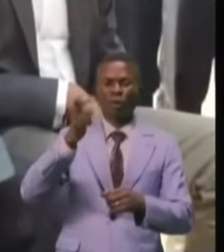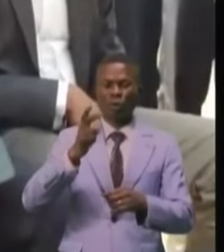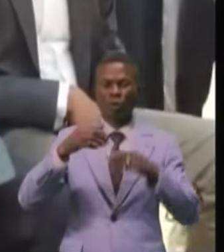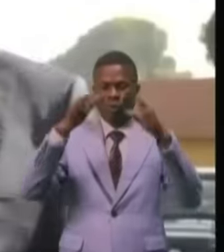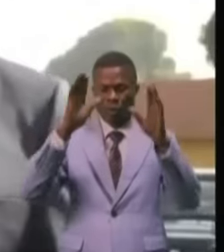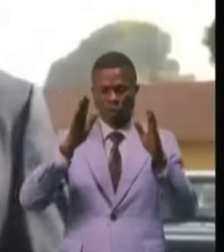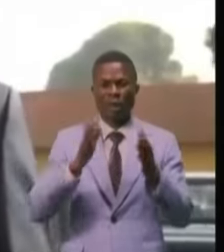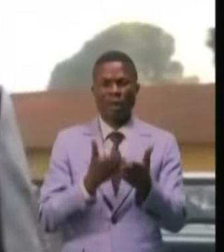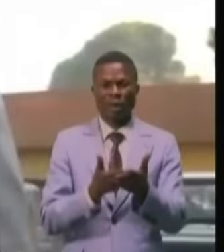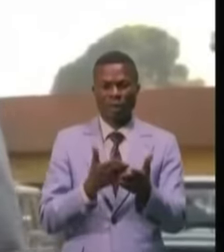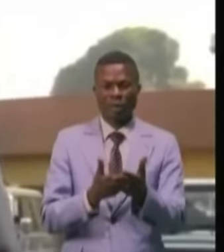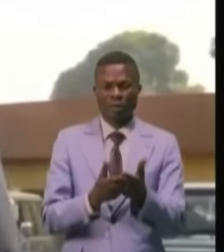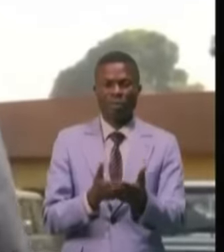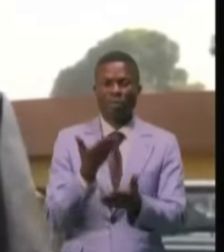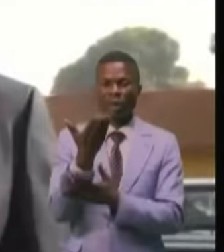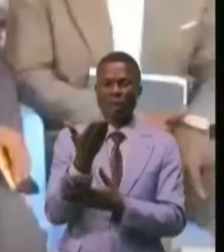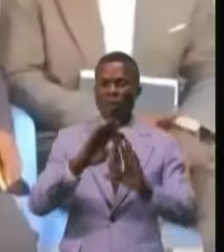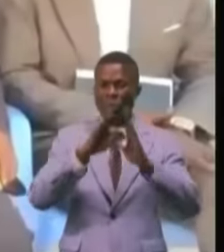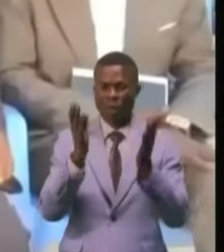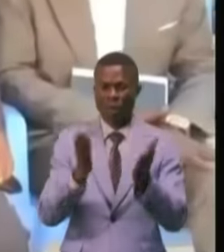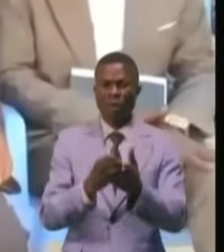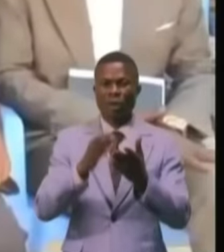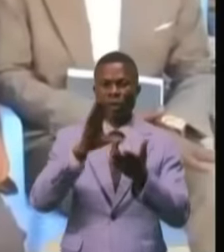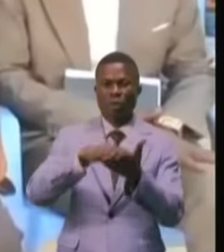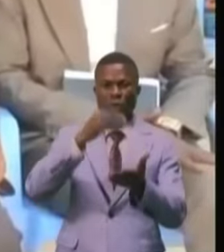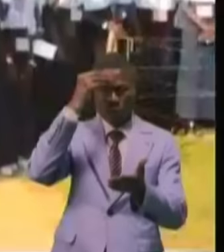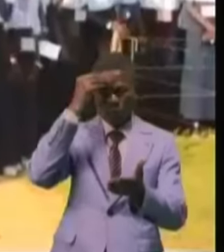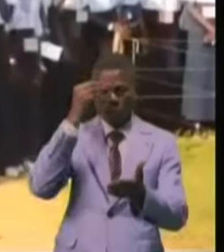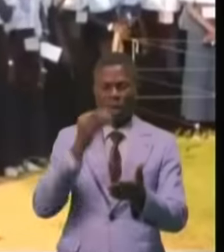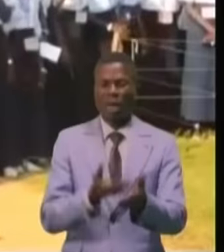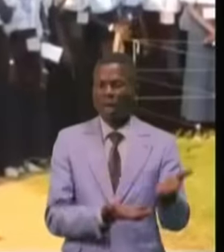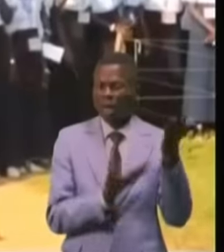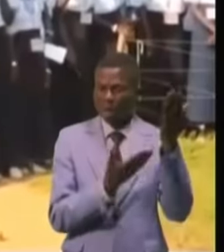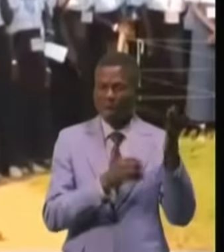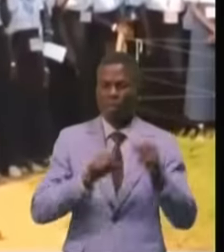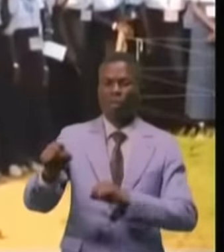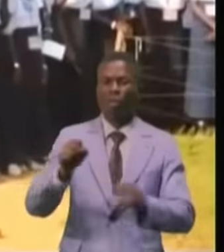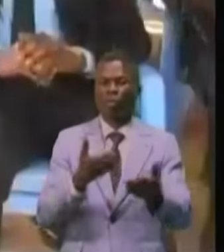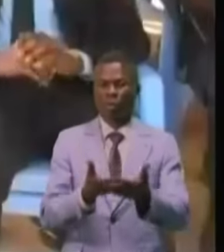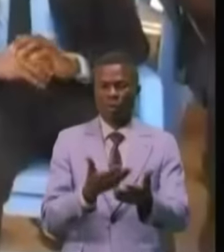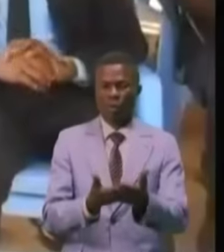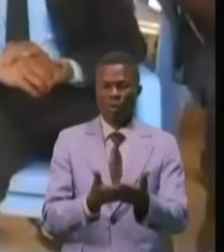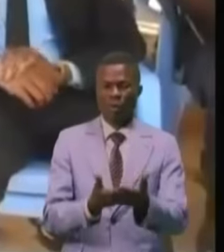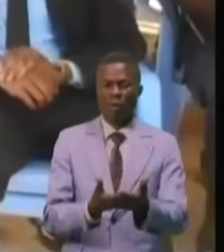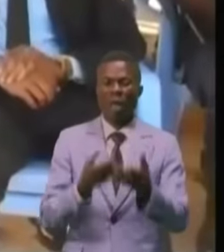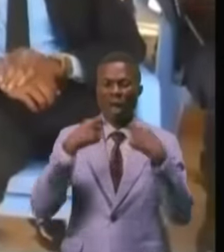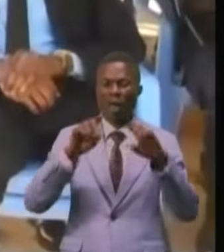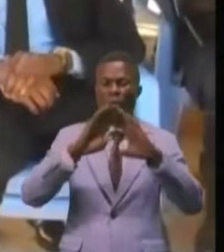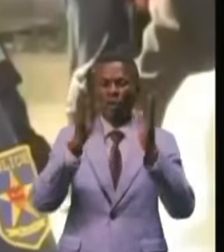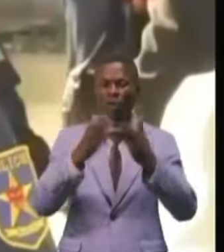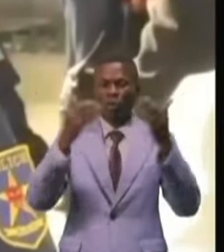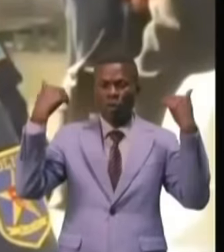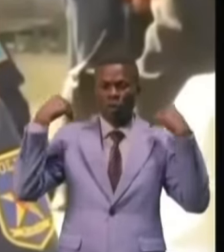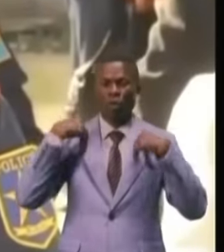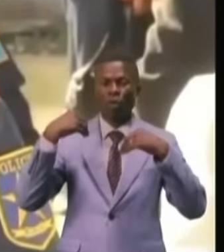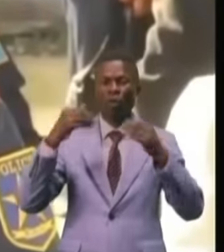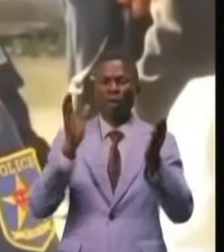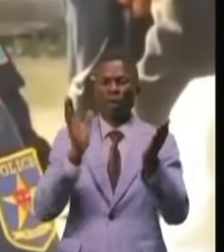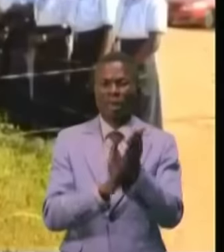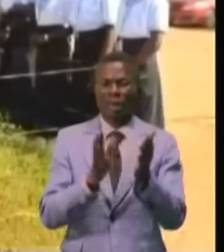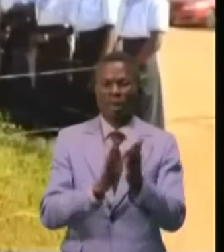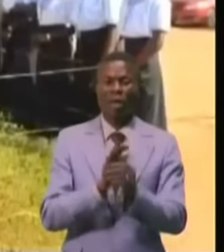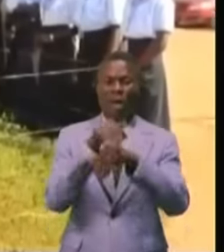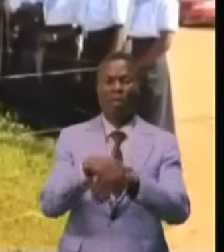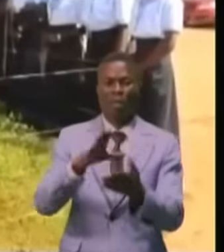Quiloud 1 a attiré la attention de l'assistance sur la pertinence de ces tests, tout en rappelant aux chefs des établissements que la participation des élèves